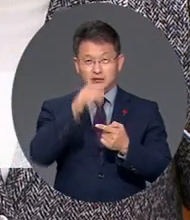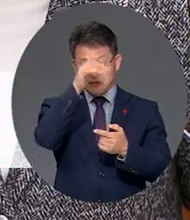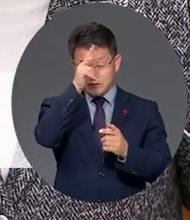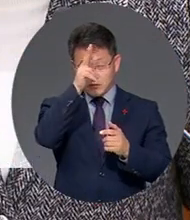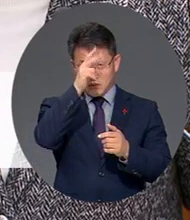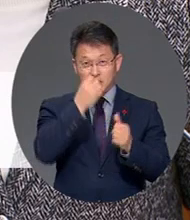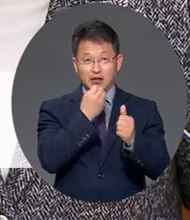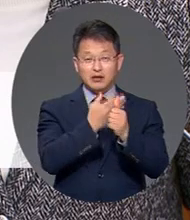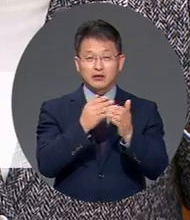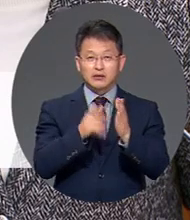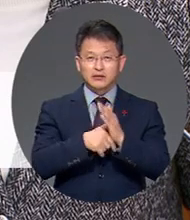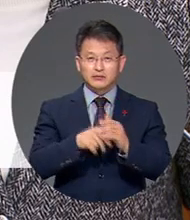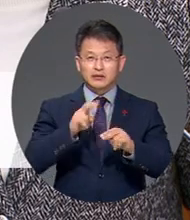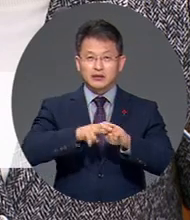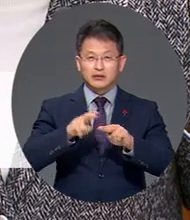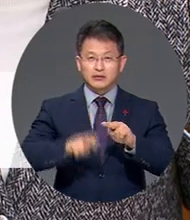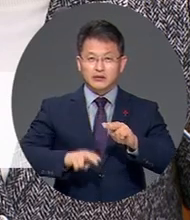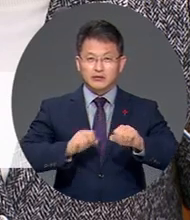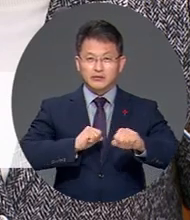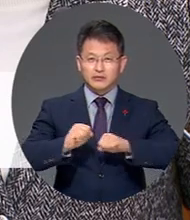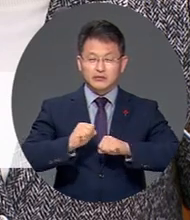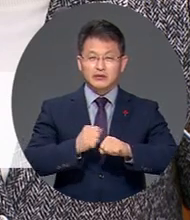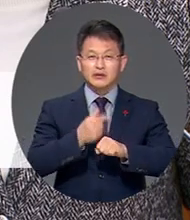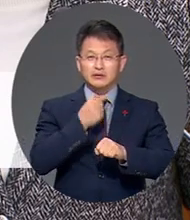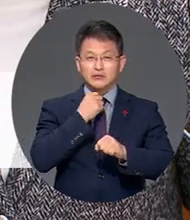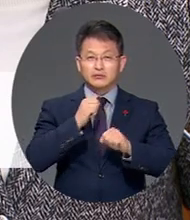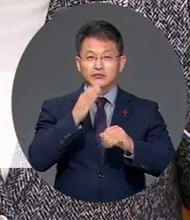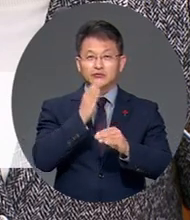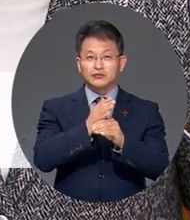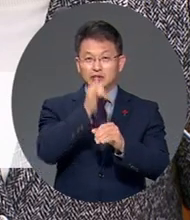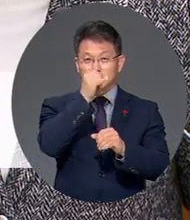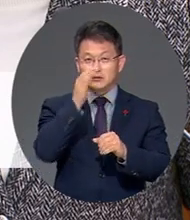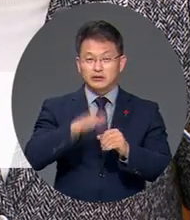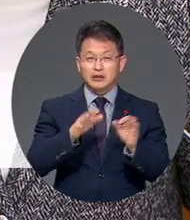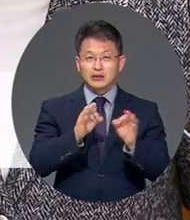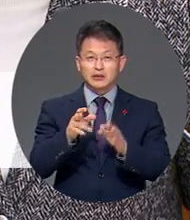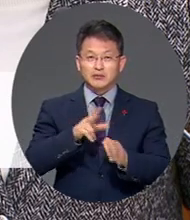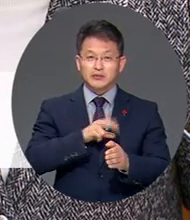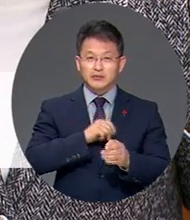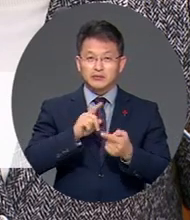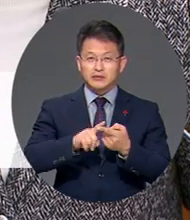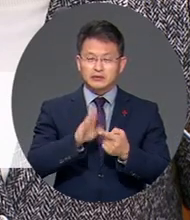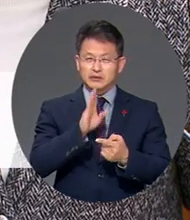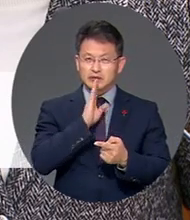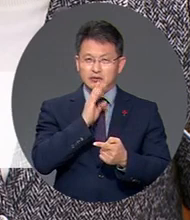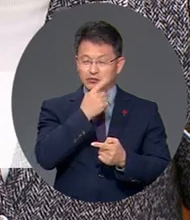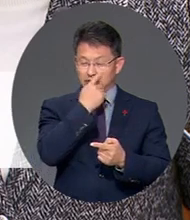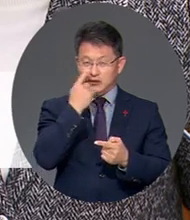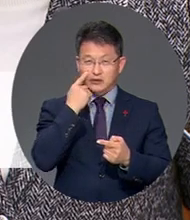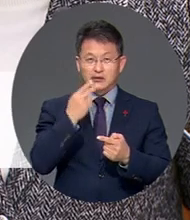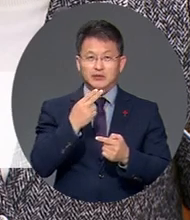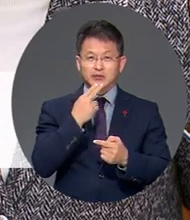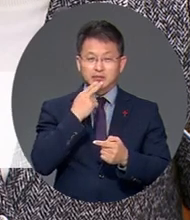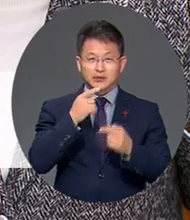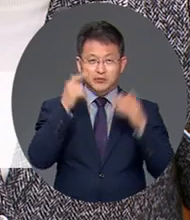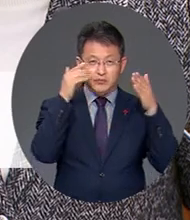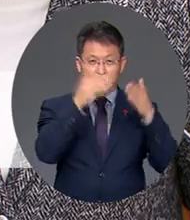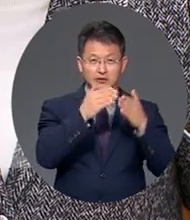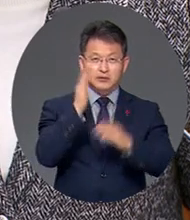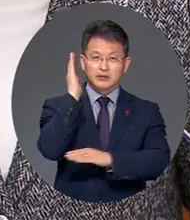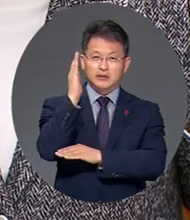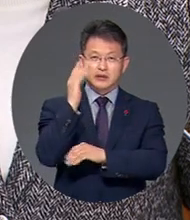기밀부원의 사퇴를 촉구하는 움직임도 확산되고 있는데요 그런데 김일권의 이런 사실 확인 없는 편향 바로는